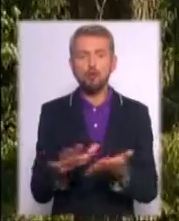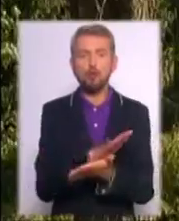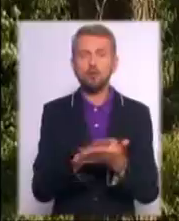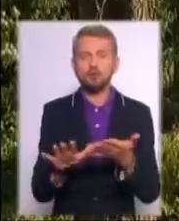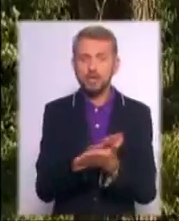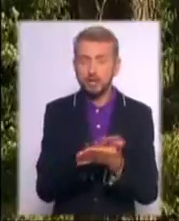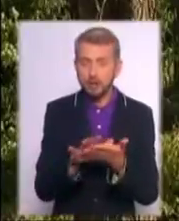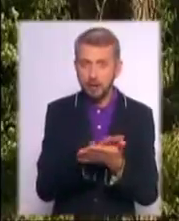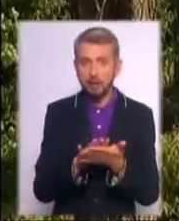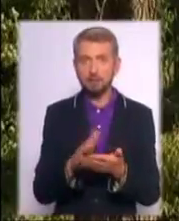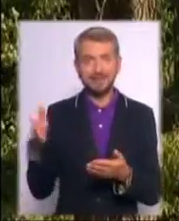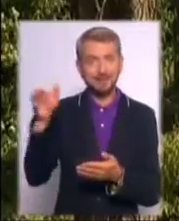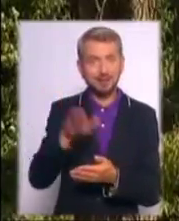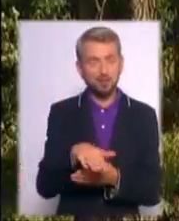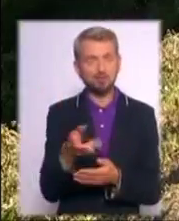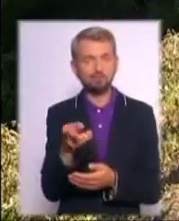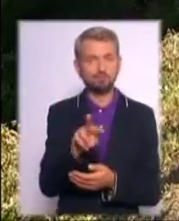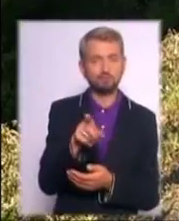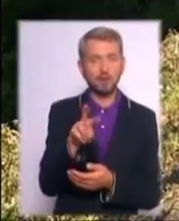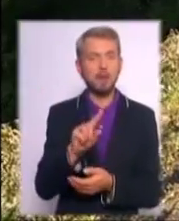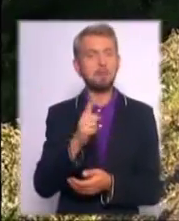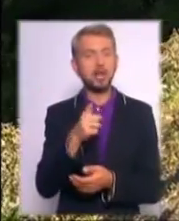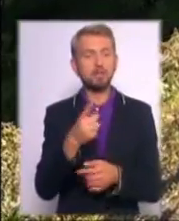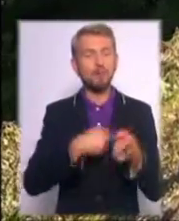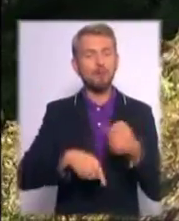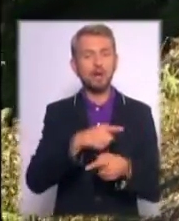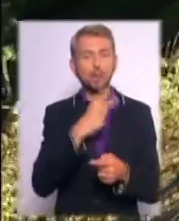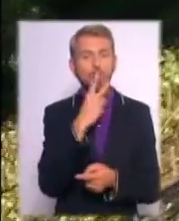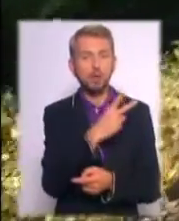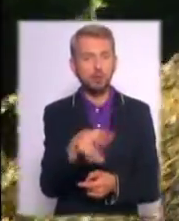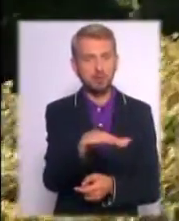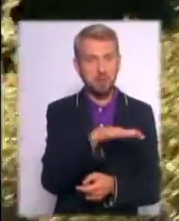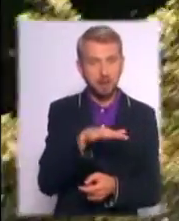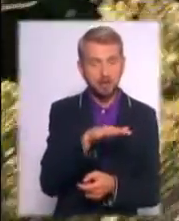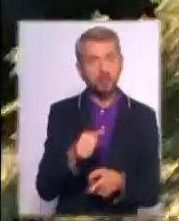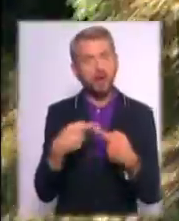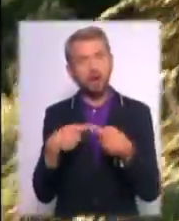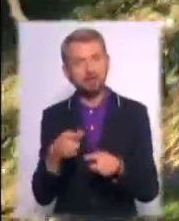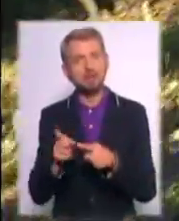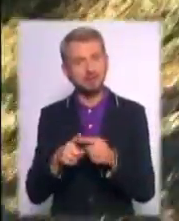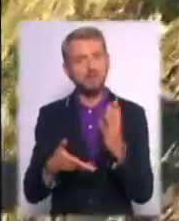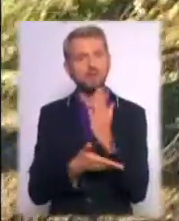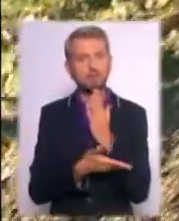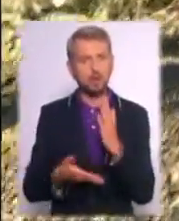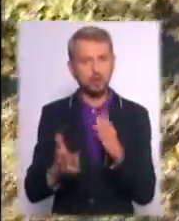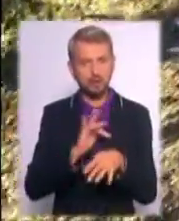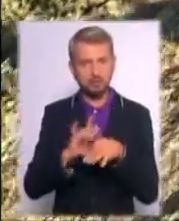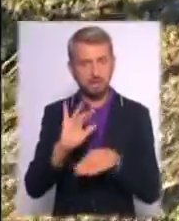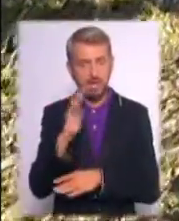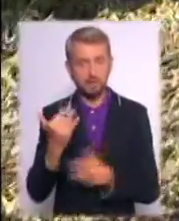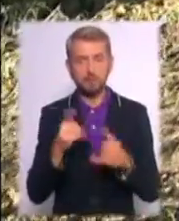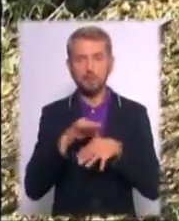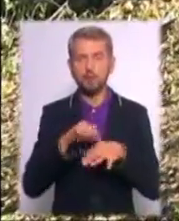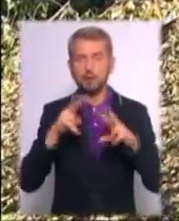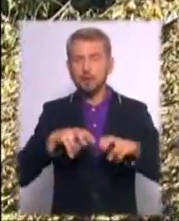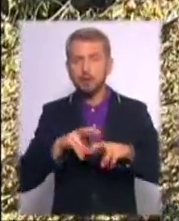два боки. На першому – повернення оглядових майданчиків, зворотній бік – випилювання дерев. Наразі проведуть розслідування, щоб викрити